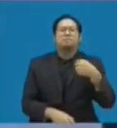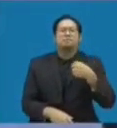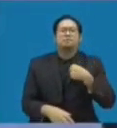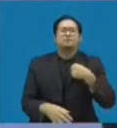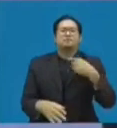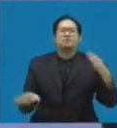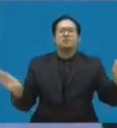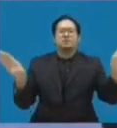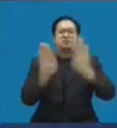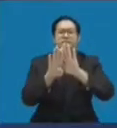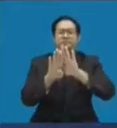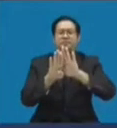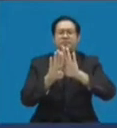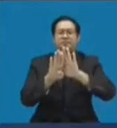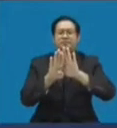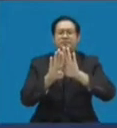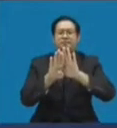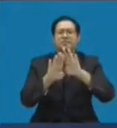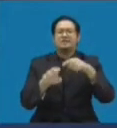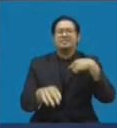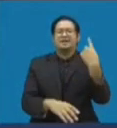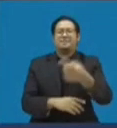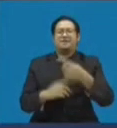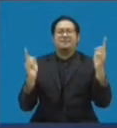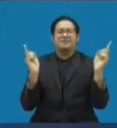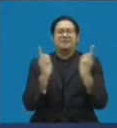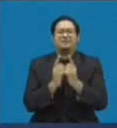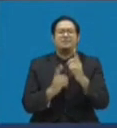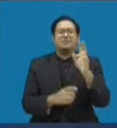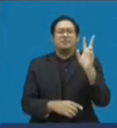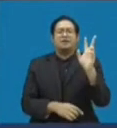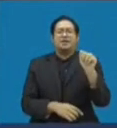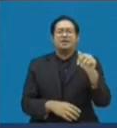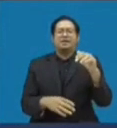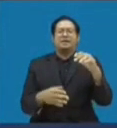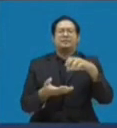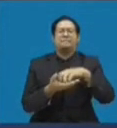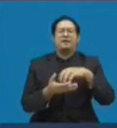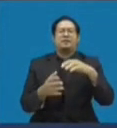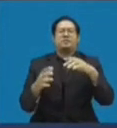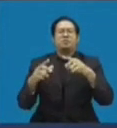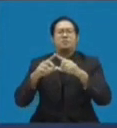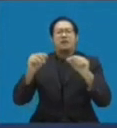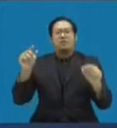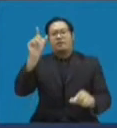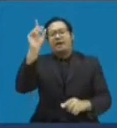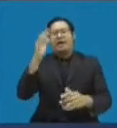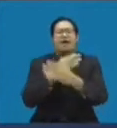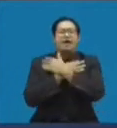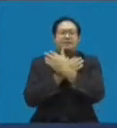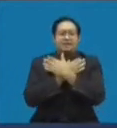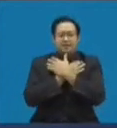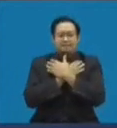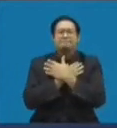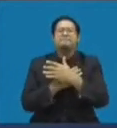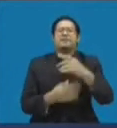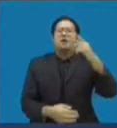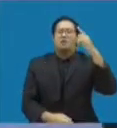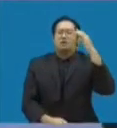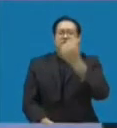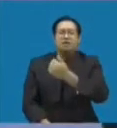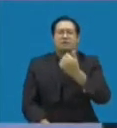saya tutup sampai berjumpa di Sumatera Utara dan Aceh Wassalamualaikum